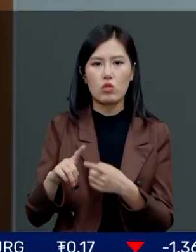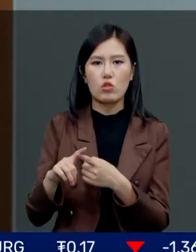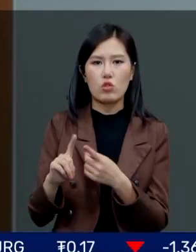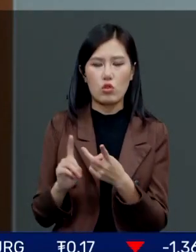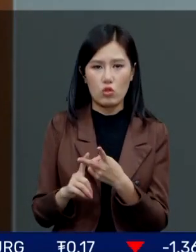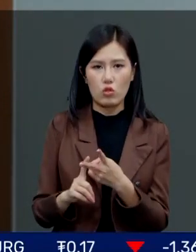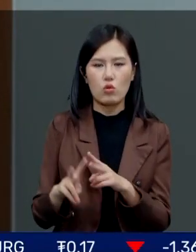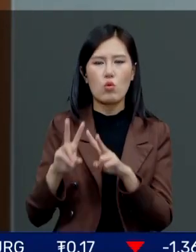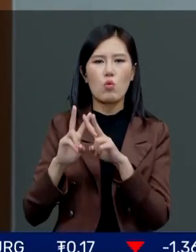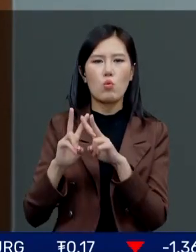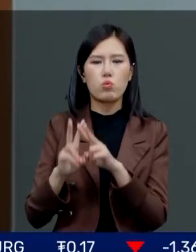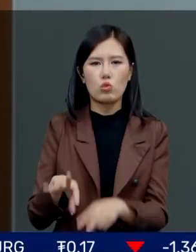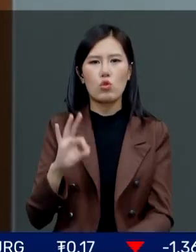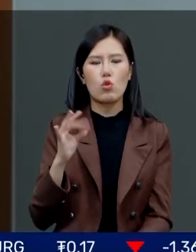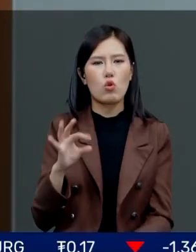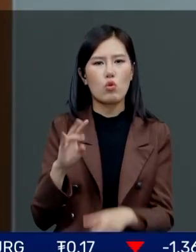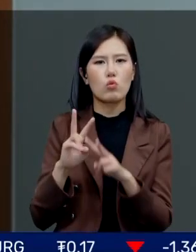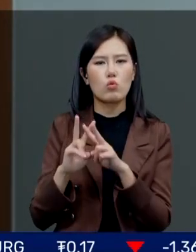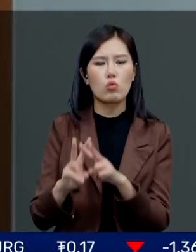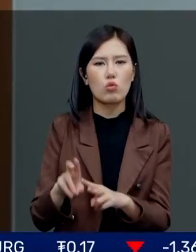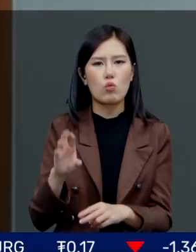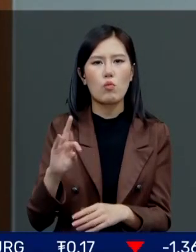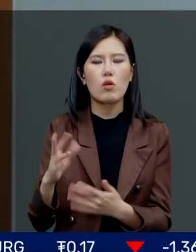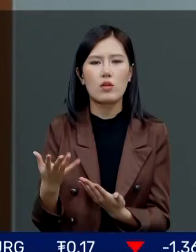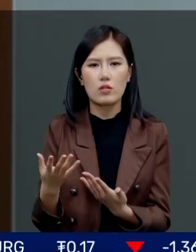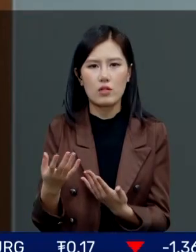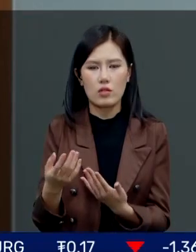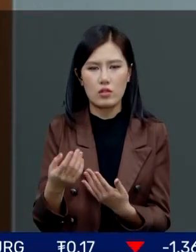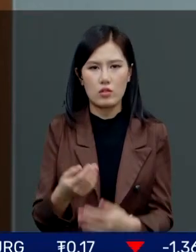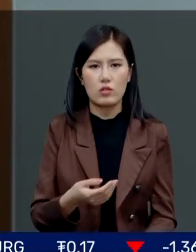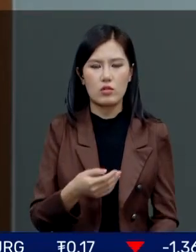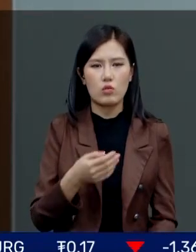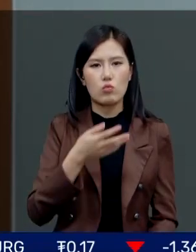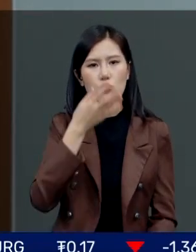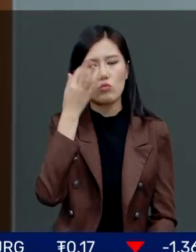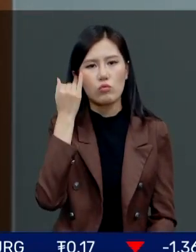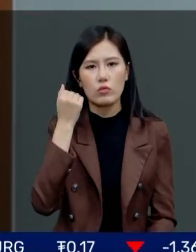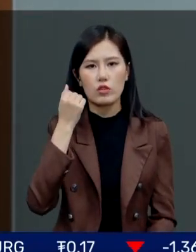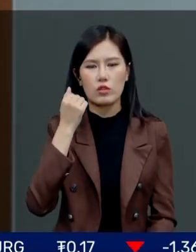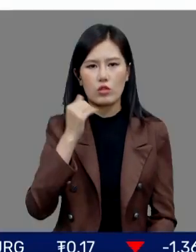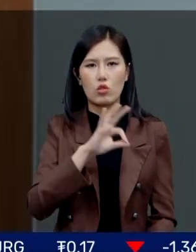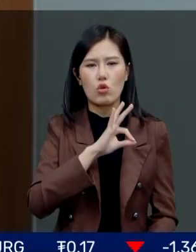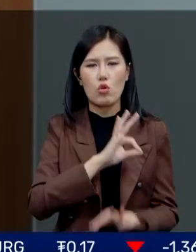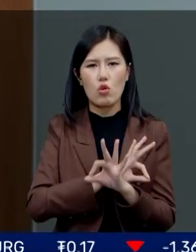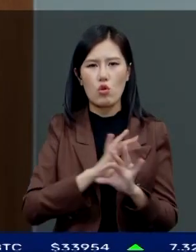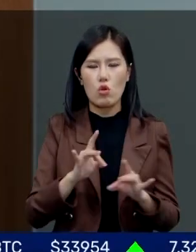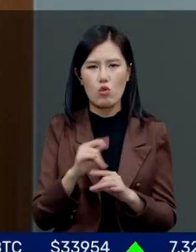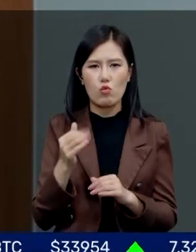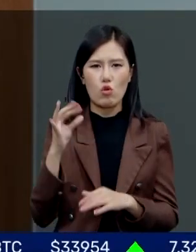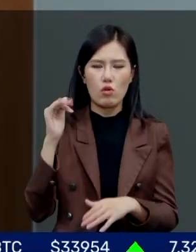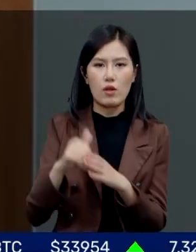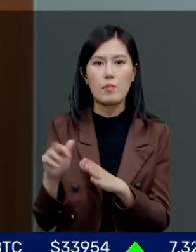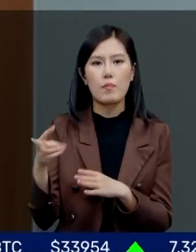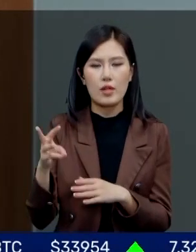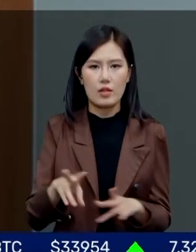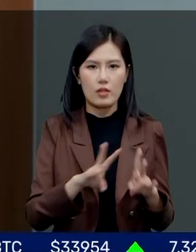үргэлжлэх юм бол энэ хүү алдагдал 90 оноос өмнөх гэдэг байдлаас биш. Өнөөгийн шинэ үеийн алдагдал руу бол шилжин. Тэр нийгмийн хамгааллын